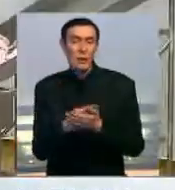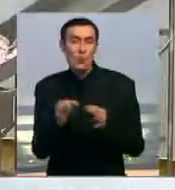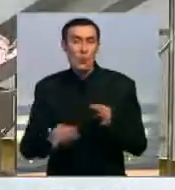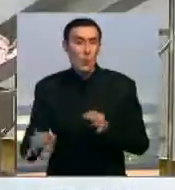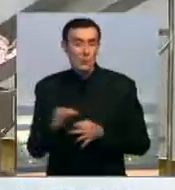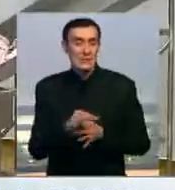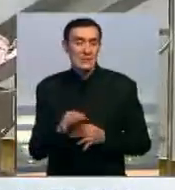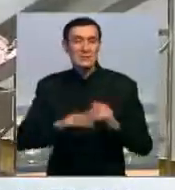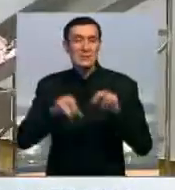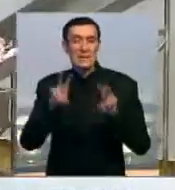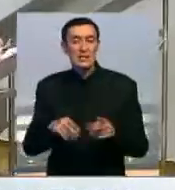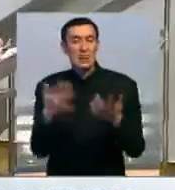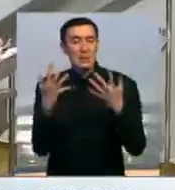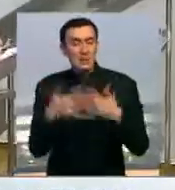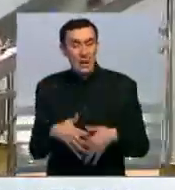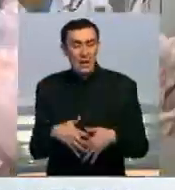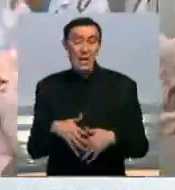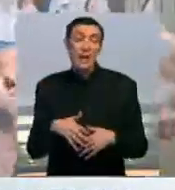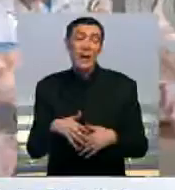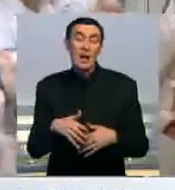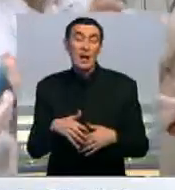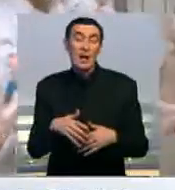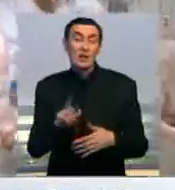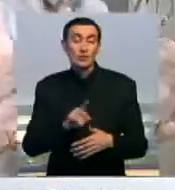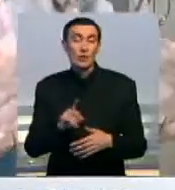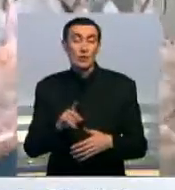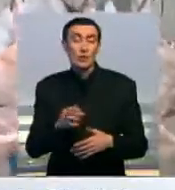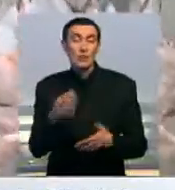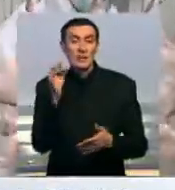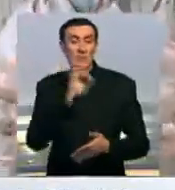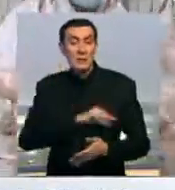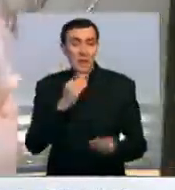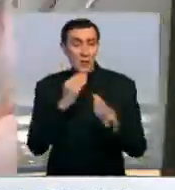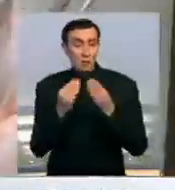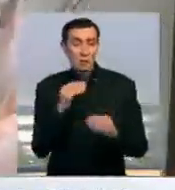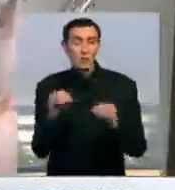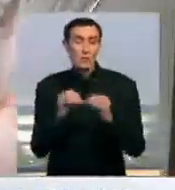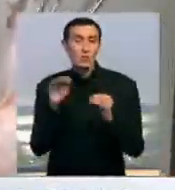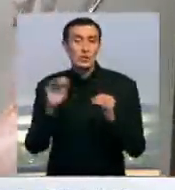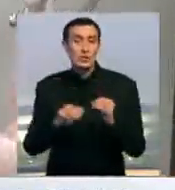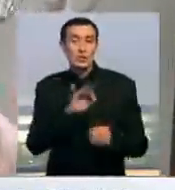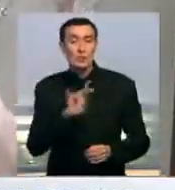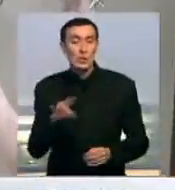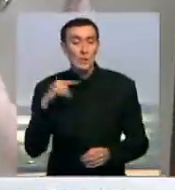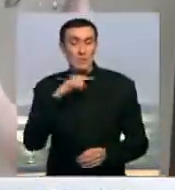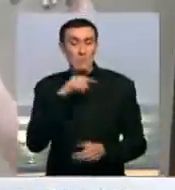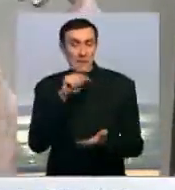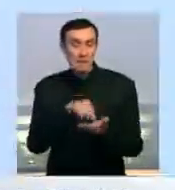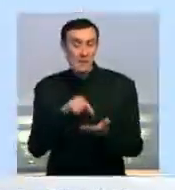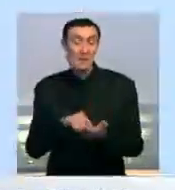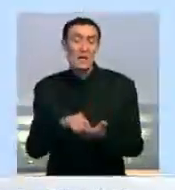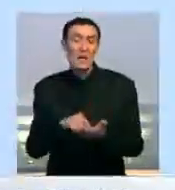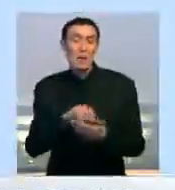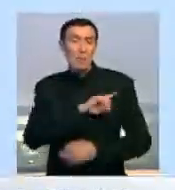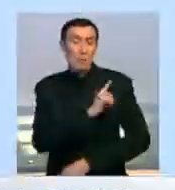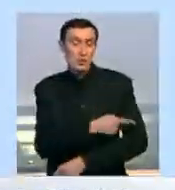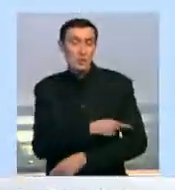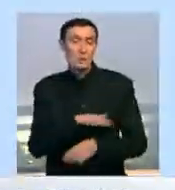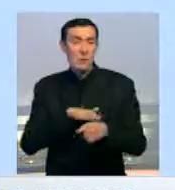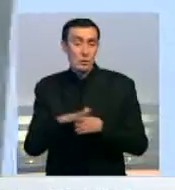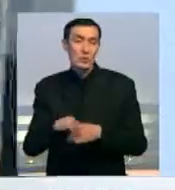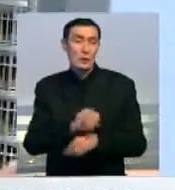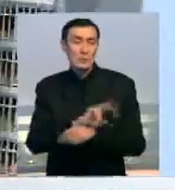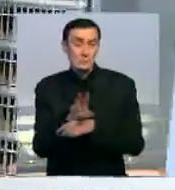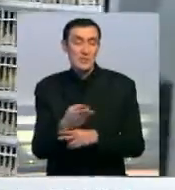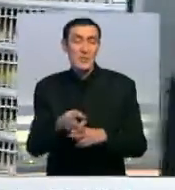регион. Специалисты подсчитали, что ежегодно западноказахстанцы потребляют до 10 тысяч тонн мяса птицы. Мощность новой птицефабрики рассчитана эту потребность